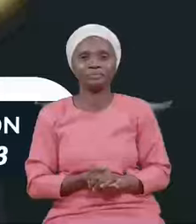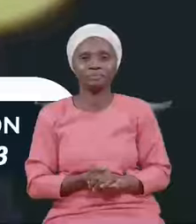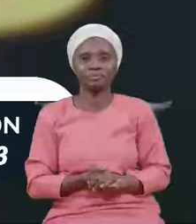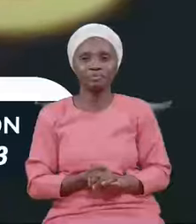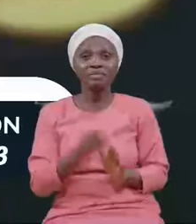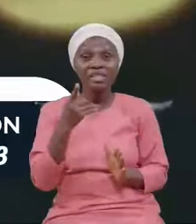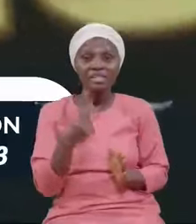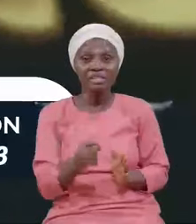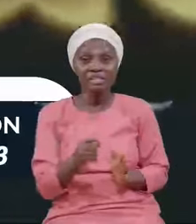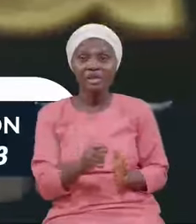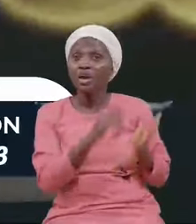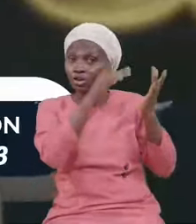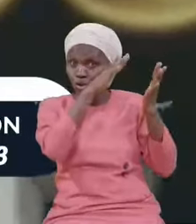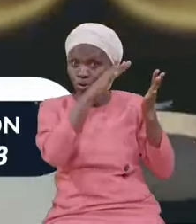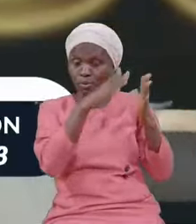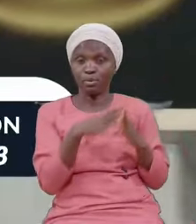L'espérance